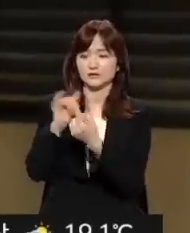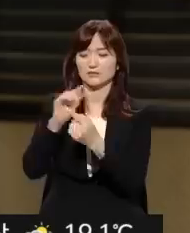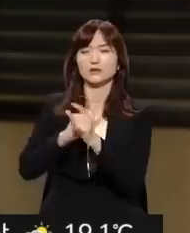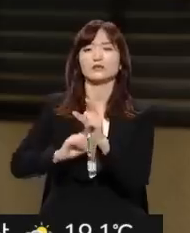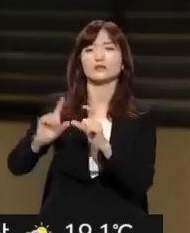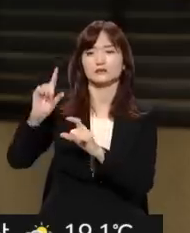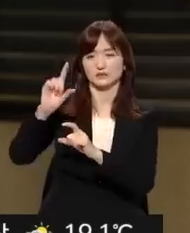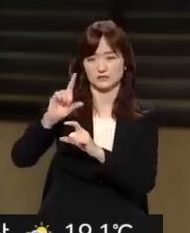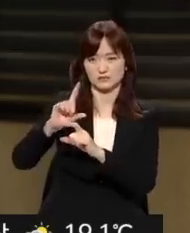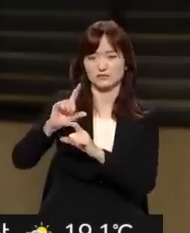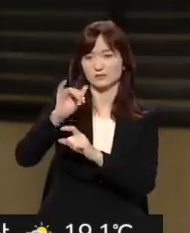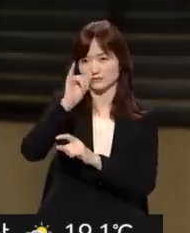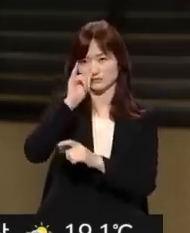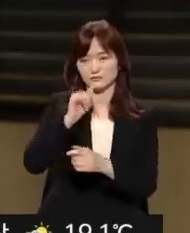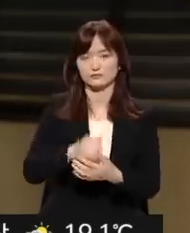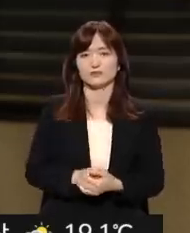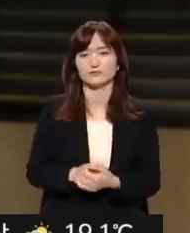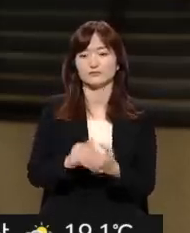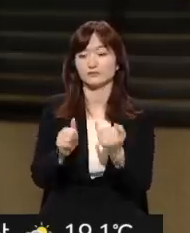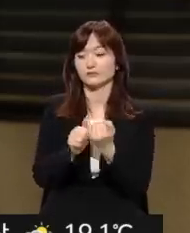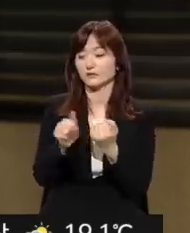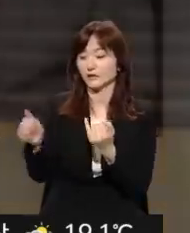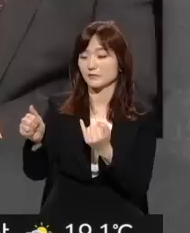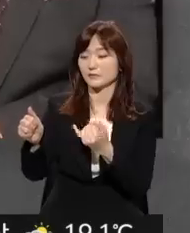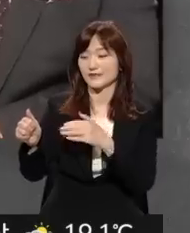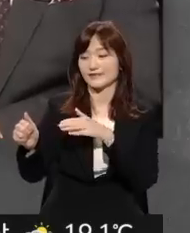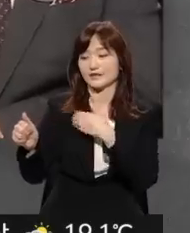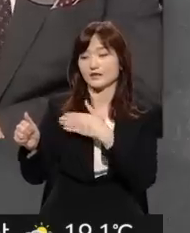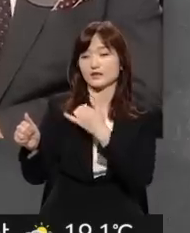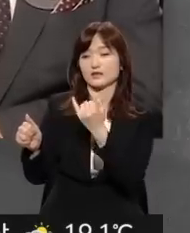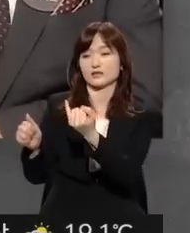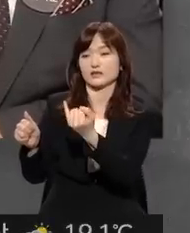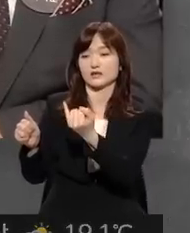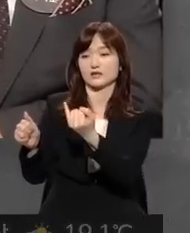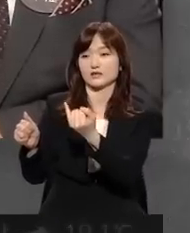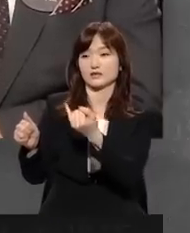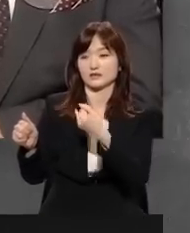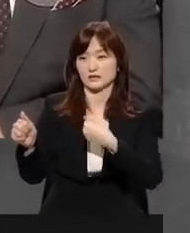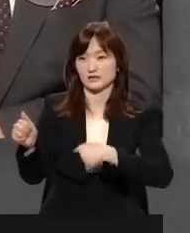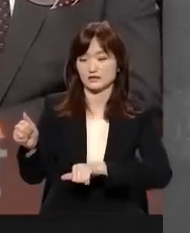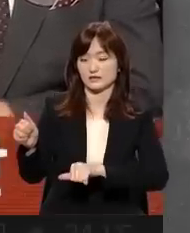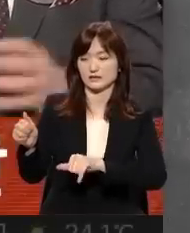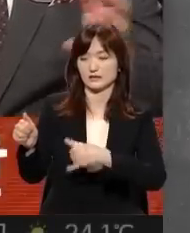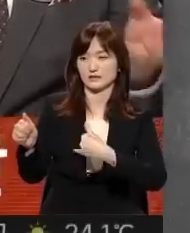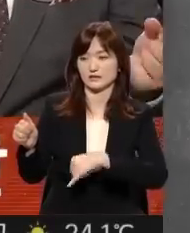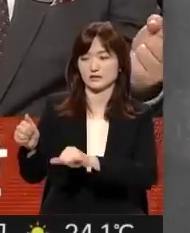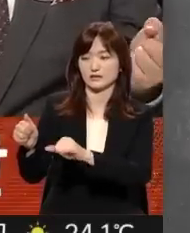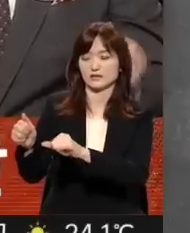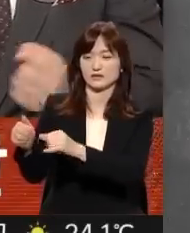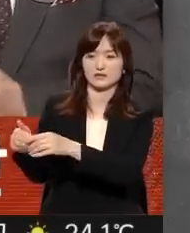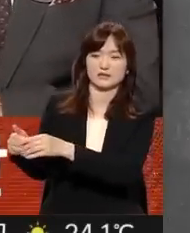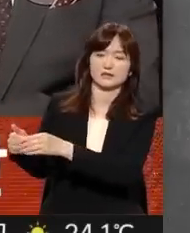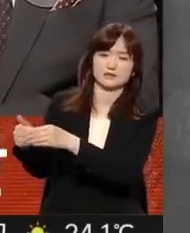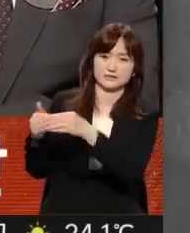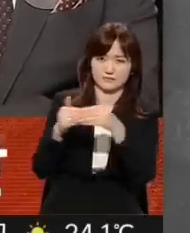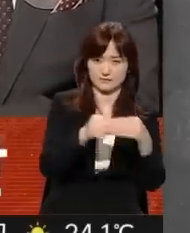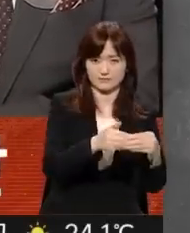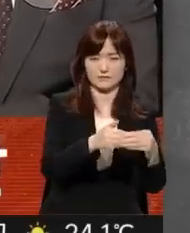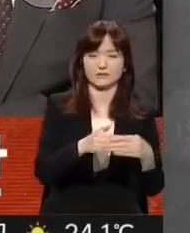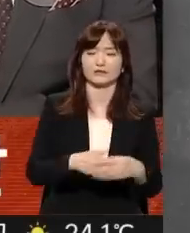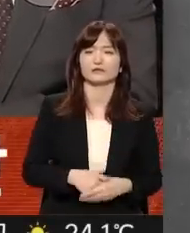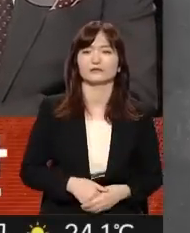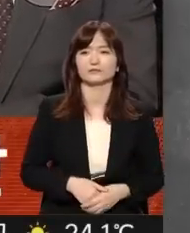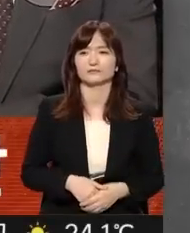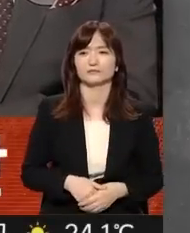생겨요. 이 한 명은 남편의 내연녀하고 가진 혼외 자식입니다. 밖에서 데리고 온 밖에서 거예요? 데리고 온 자식이죠. 이 한